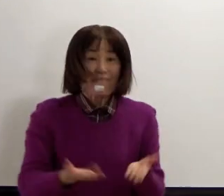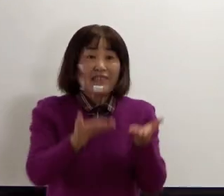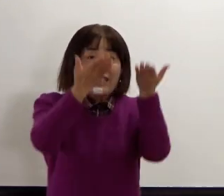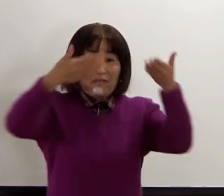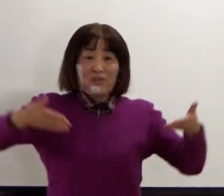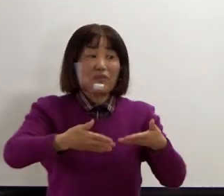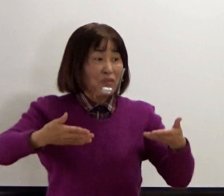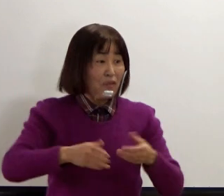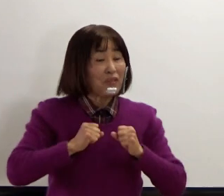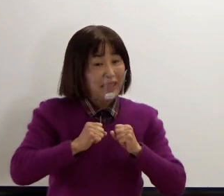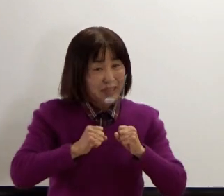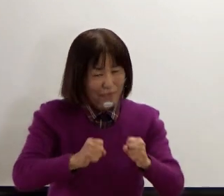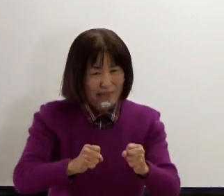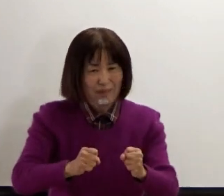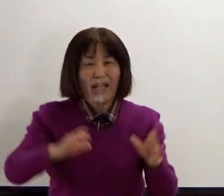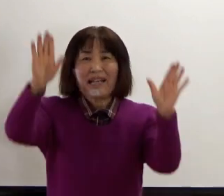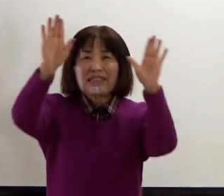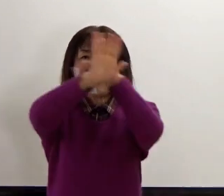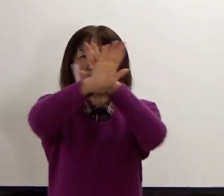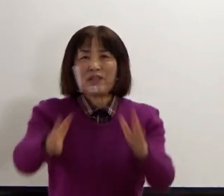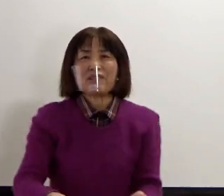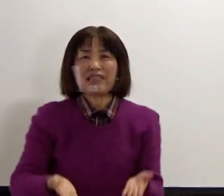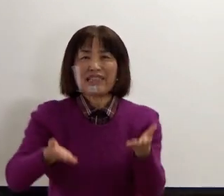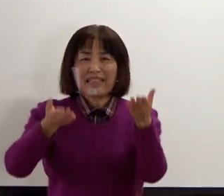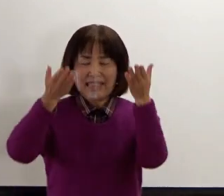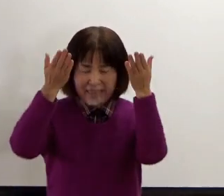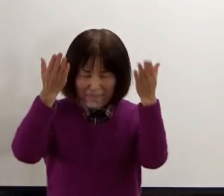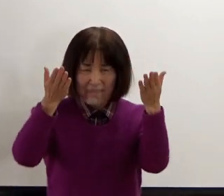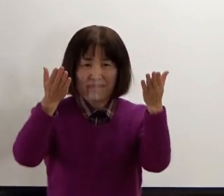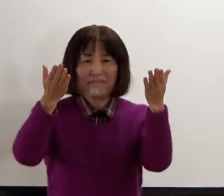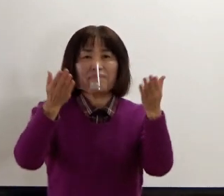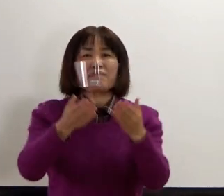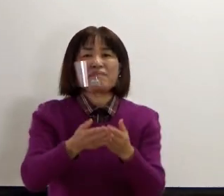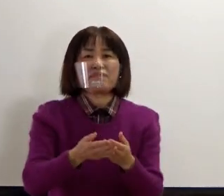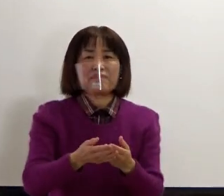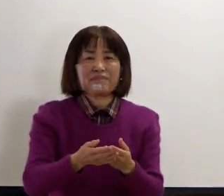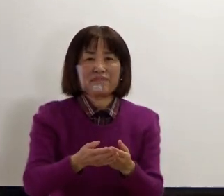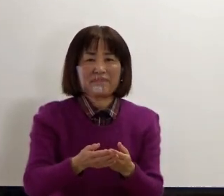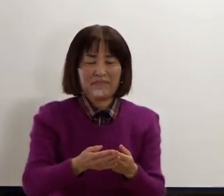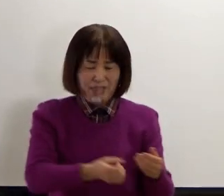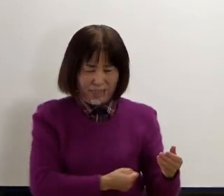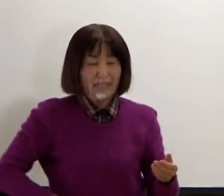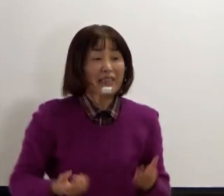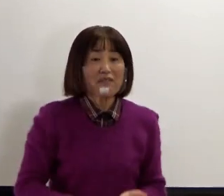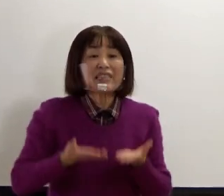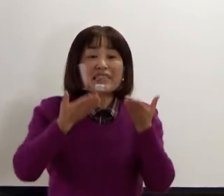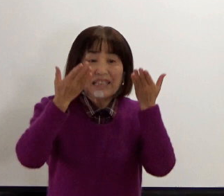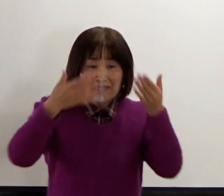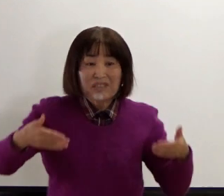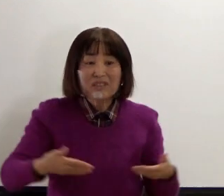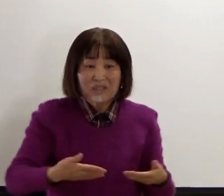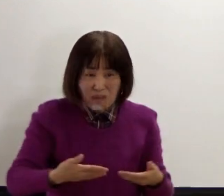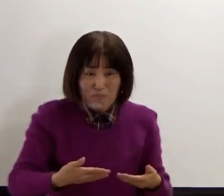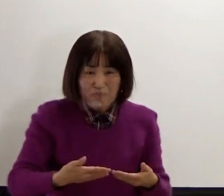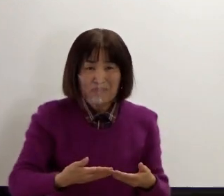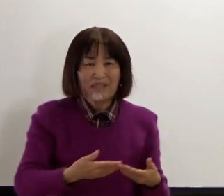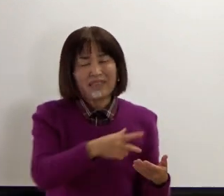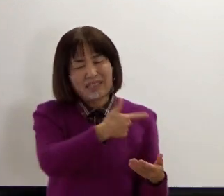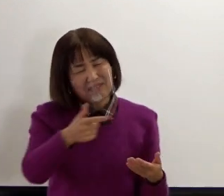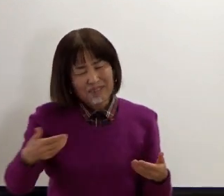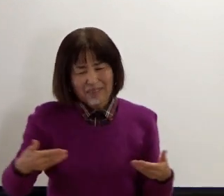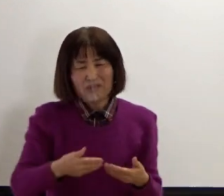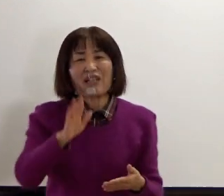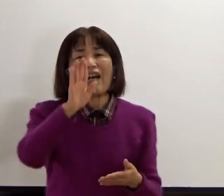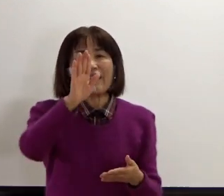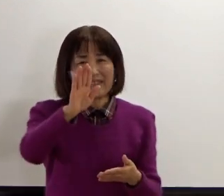殿で賛美をするとか、あるいは警備をするとか、あるいは生贄を捧げるとかですね、まあ、いろんなこの仕事があったんだと思いますけ